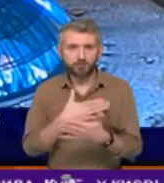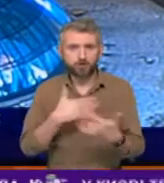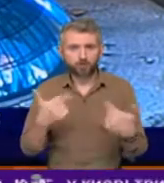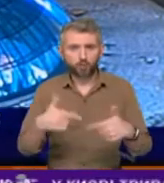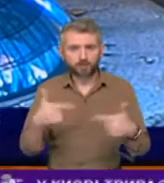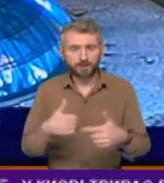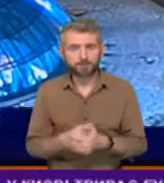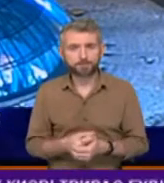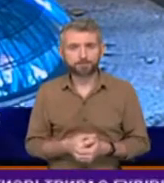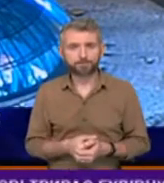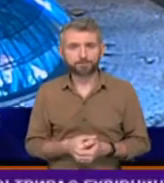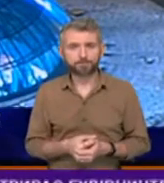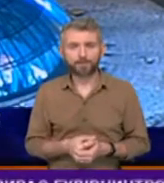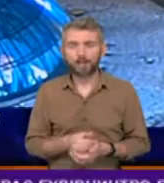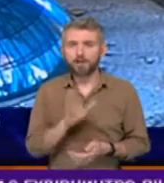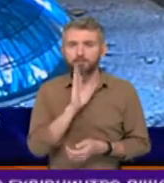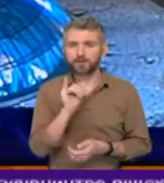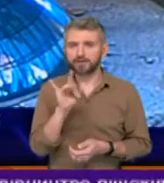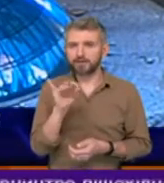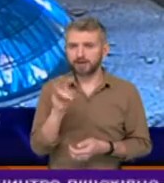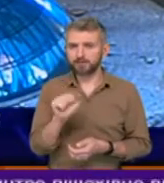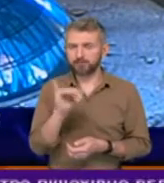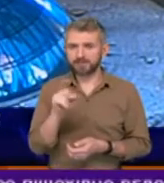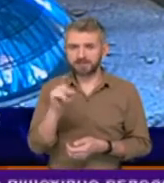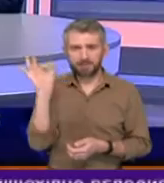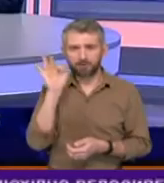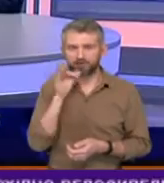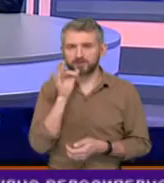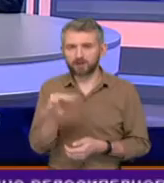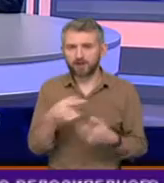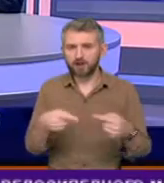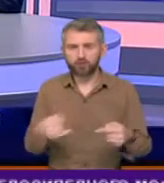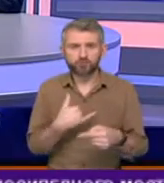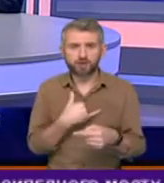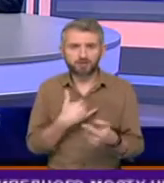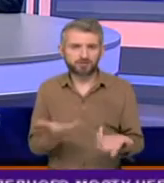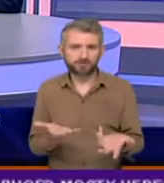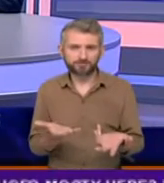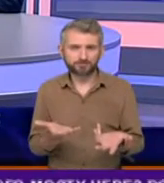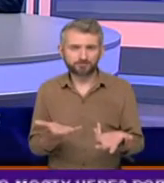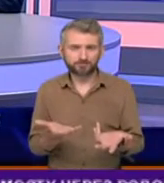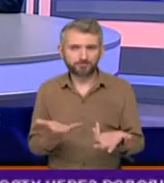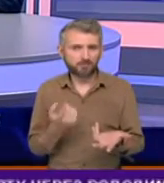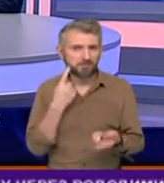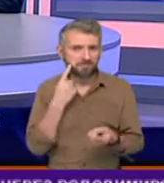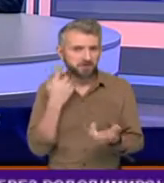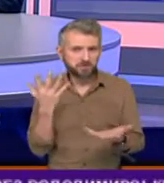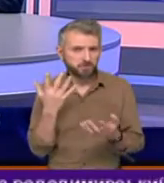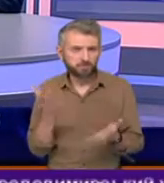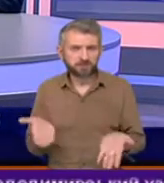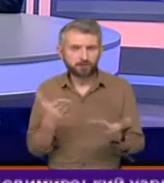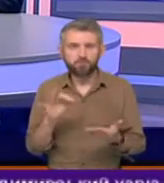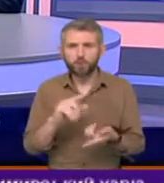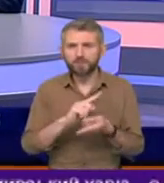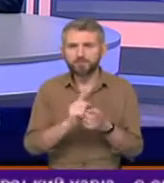гостей. От пані Ірина з Німеччини сказала речі, нас, не знаю, чув я останнім часом піднімалось про